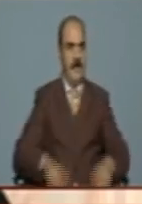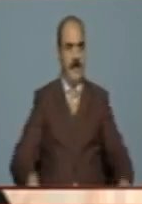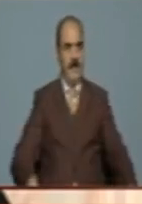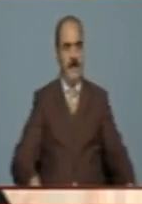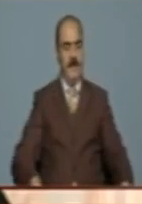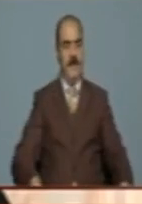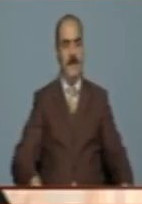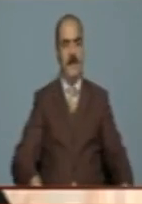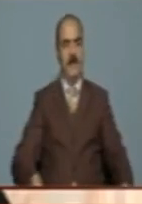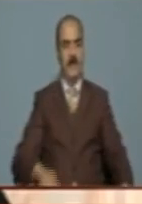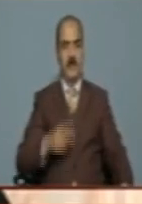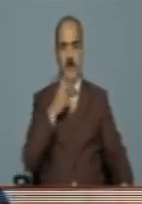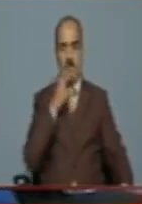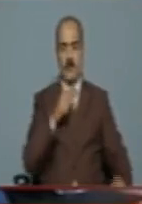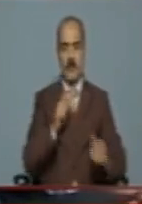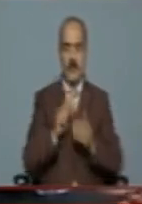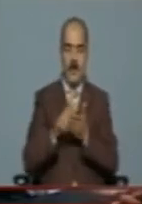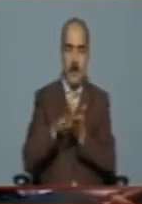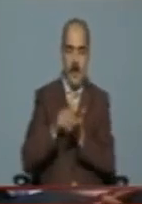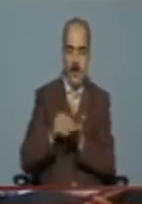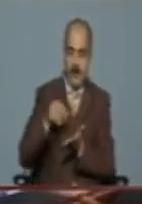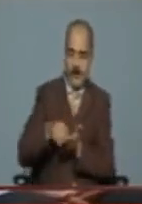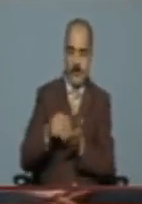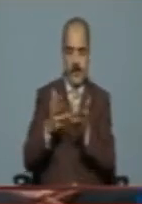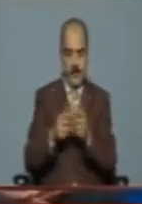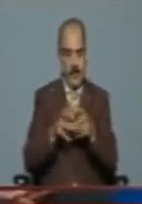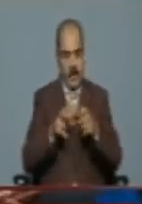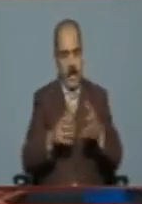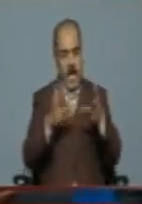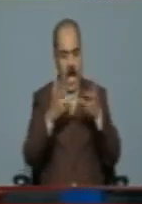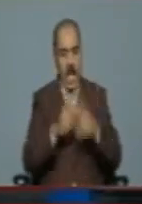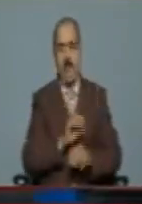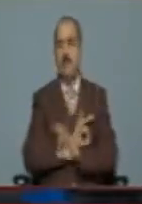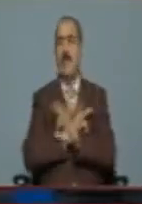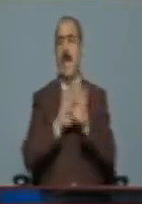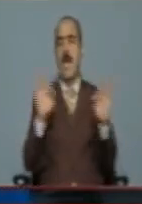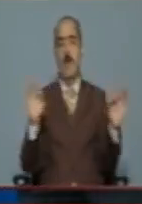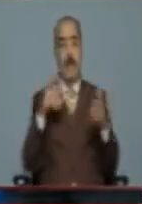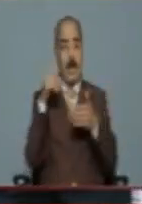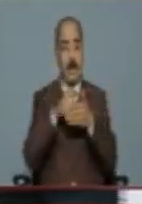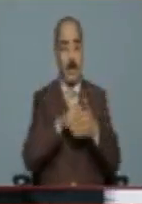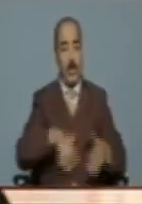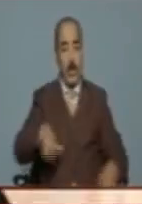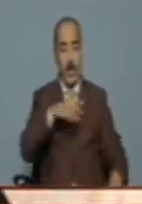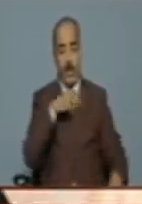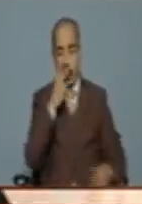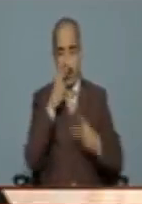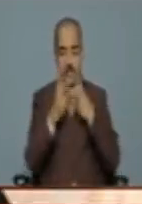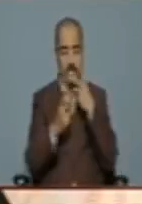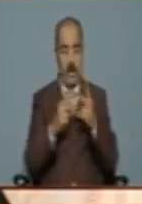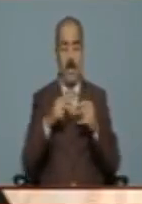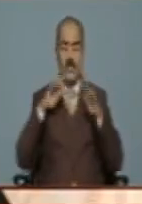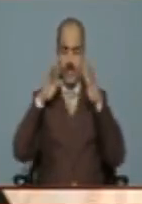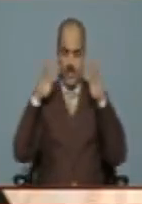وإجراءات التصويت والفرز لتصبح العملية الانتخابية على مرأى ومسمع